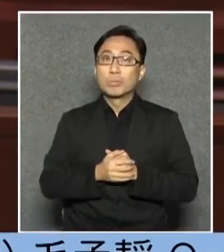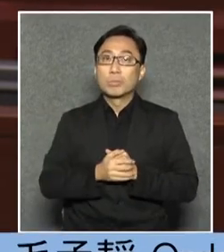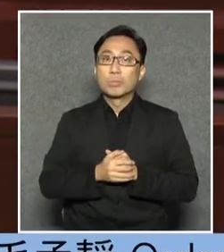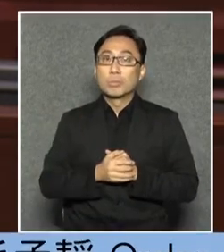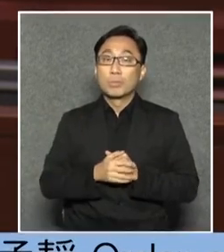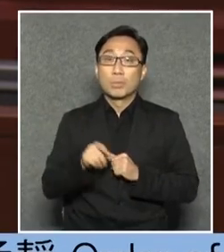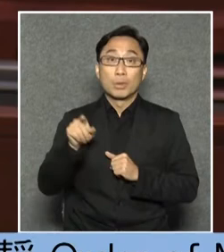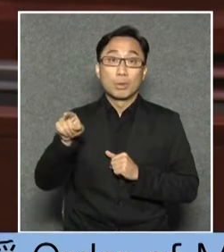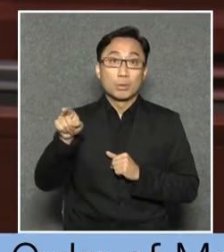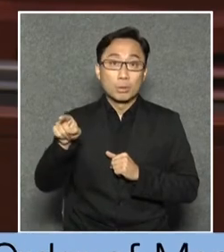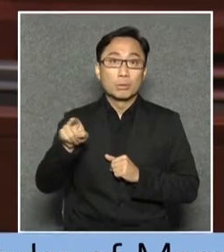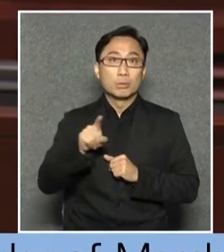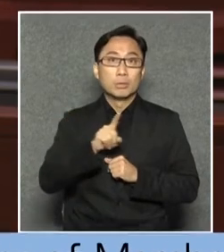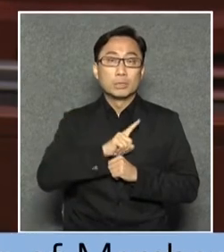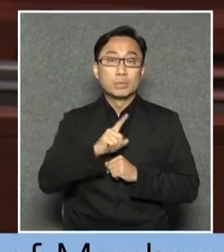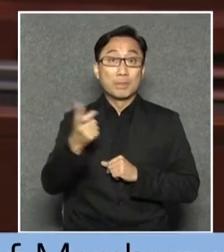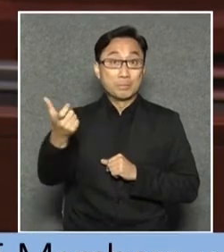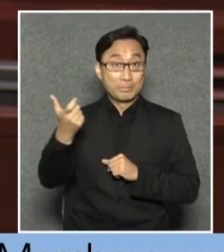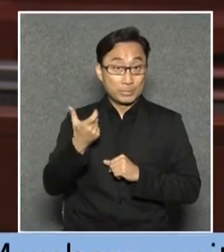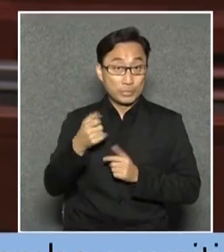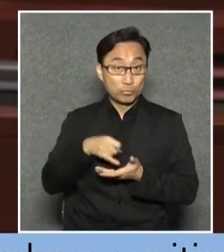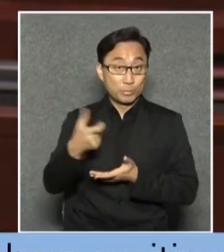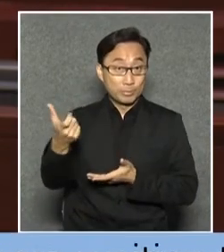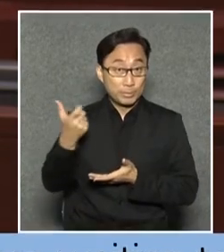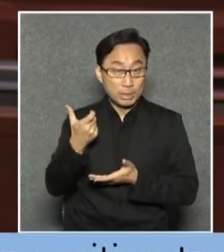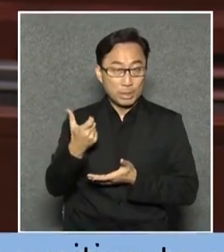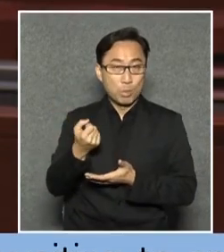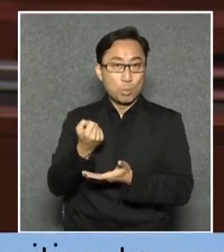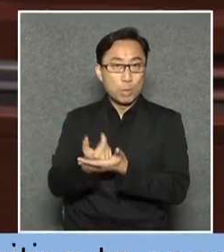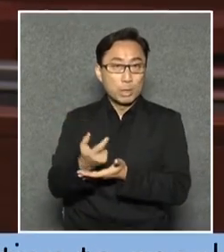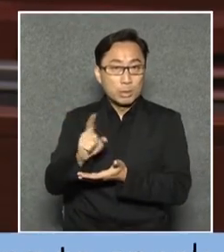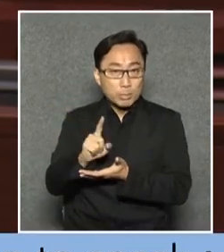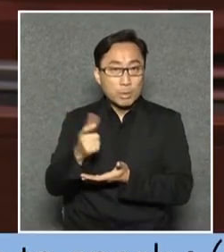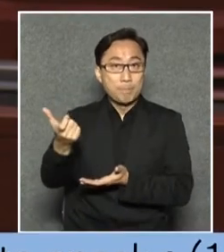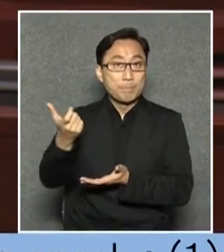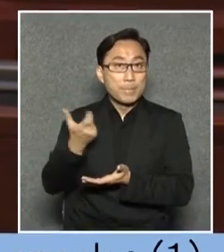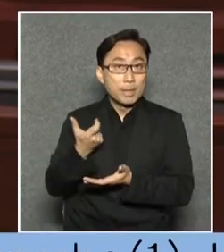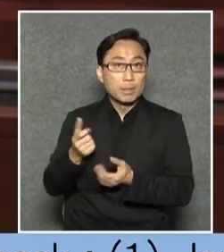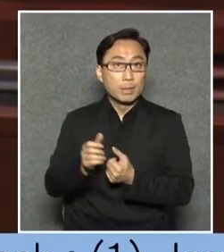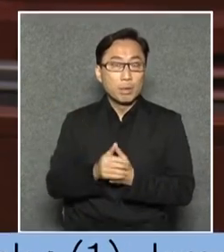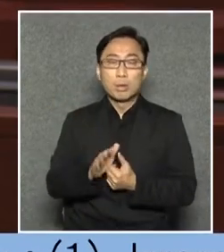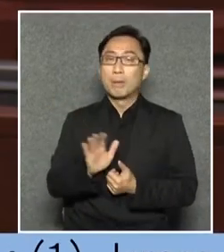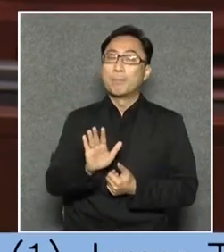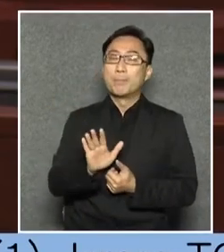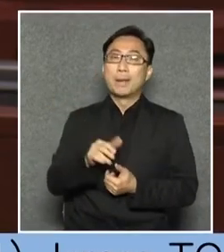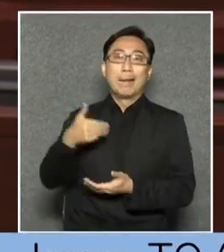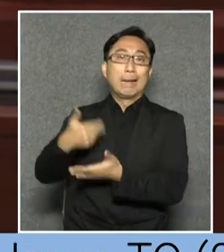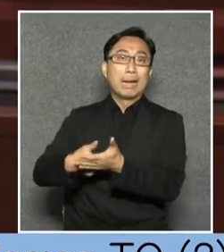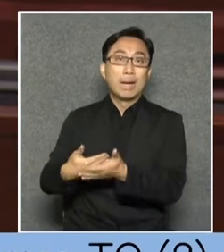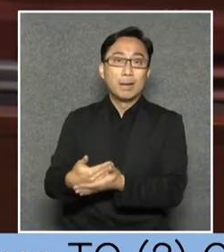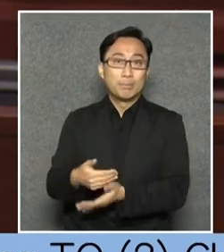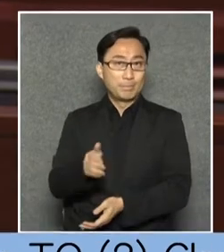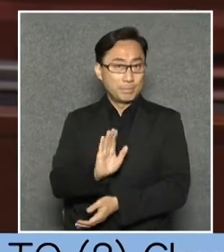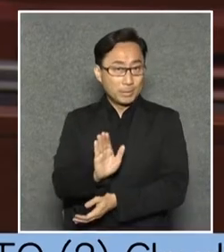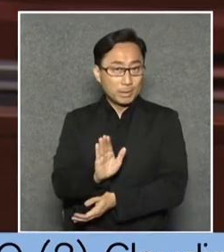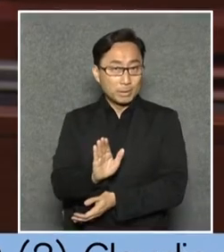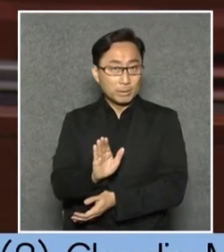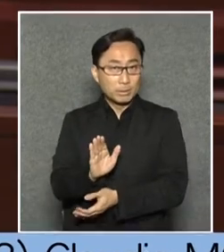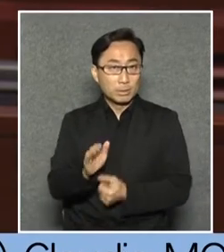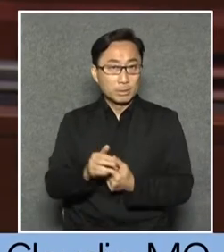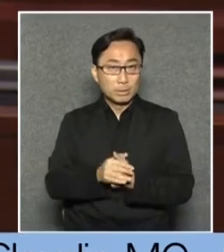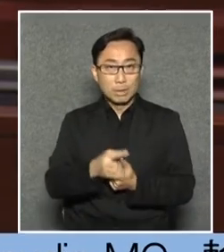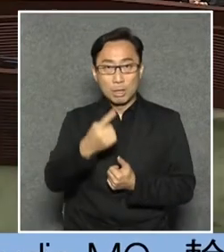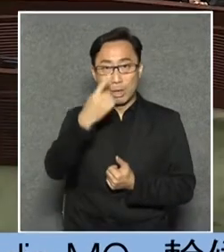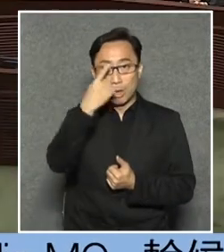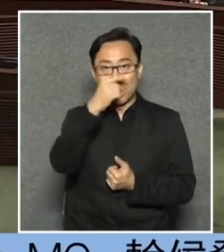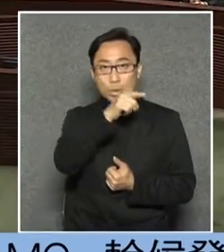人哋本身想嚟交税，因為嗰啲税太貴，我哋話你交少啲嚟啊，唔係咁啊嘛。你梁繼昌講咗喺